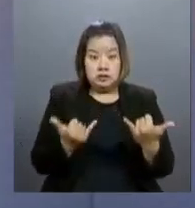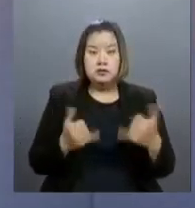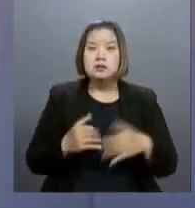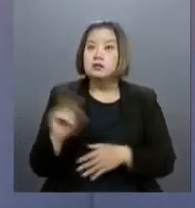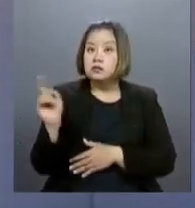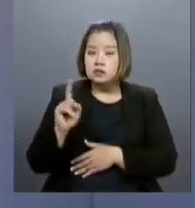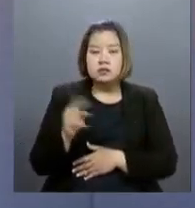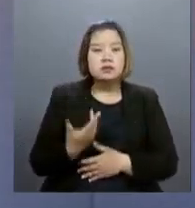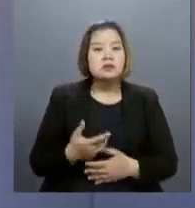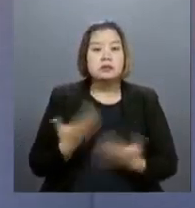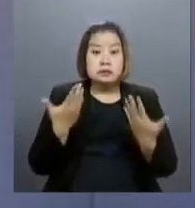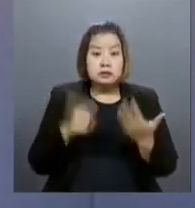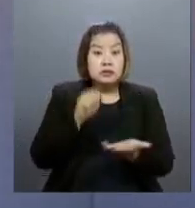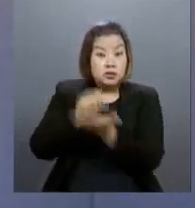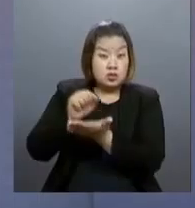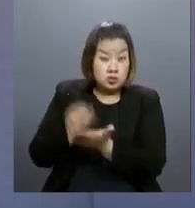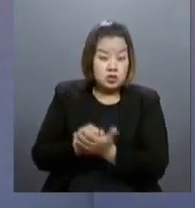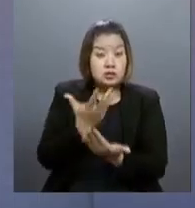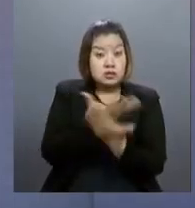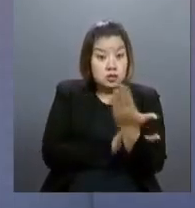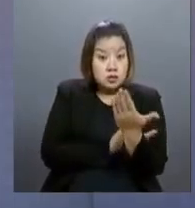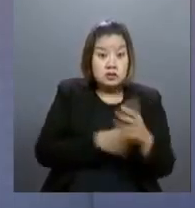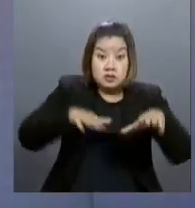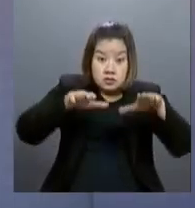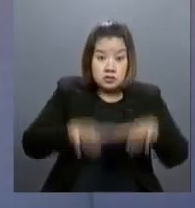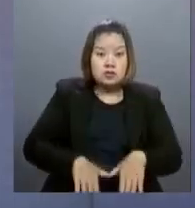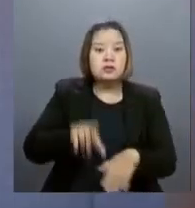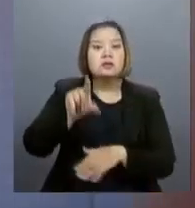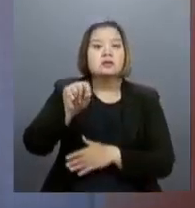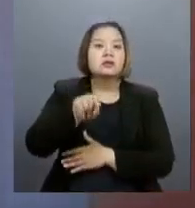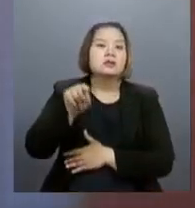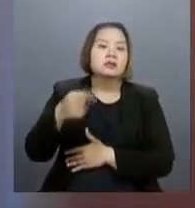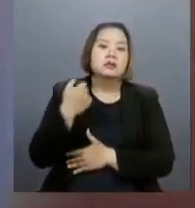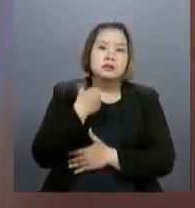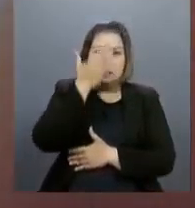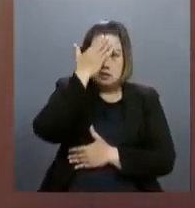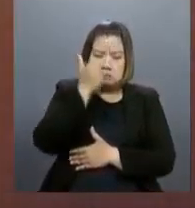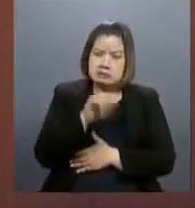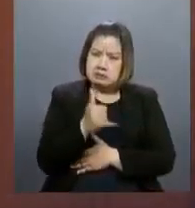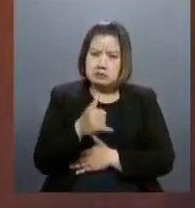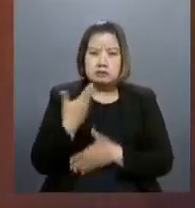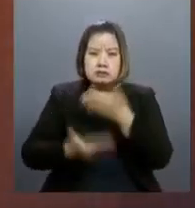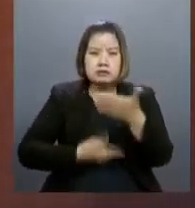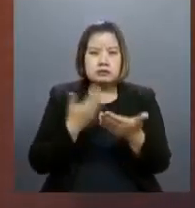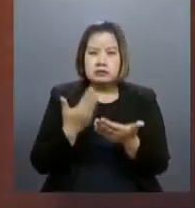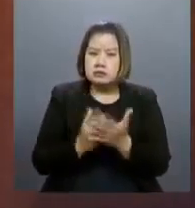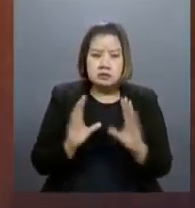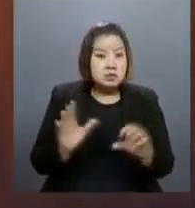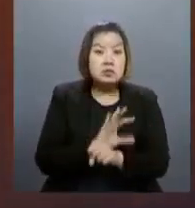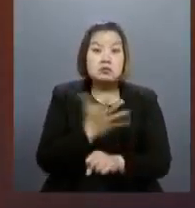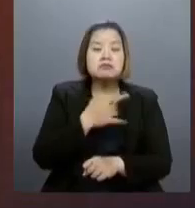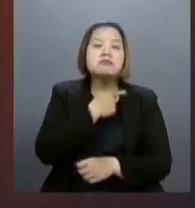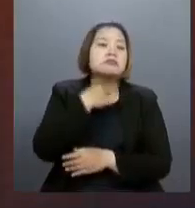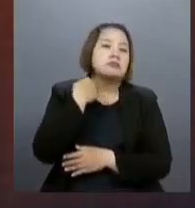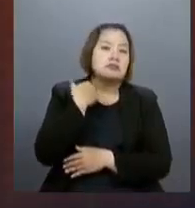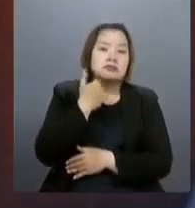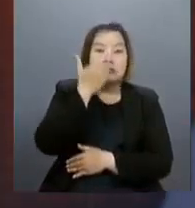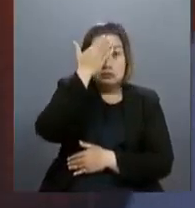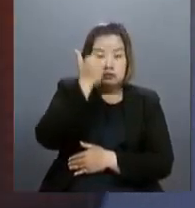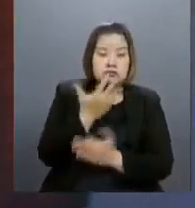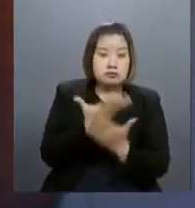ค่ะขณะที่ผู้ค้าสลากรายย่อยในจังหวัดนครราชสีมานั้นก็ต้องมีการลดการสั่งจองสลากกินแบ่งรัฐบาลลดลงถึ